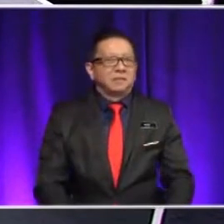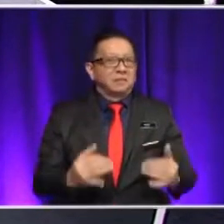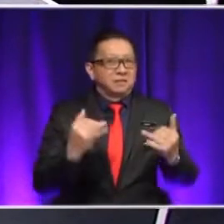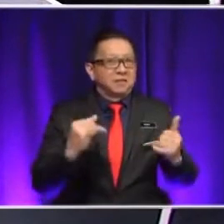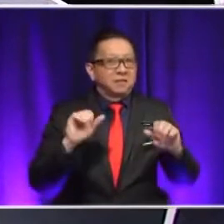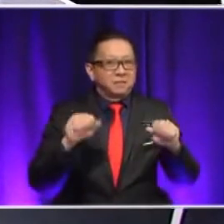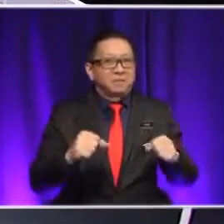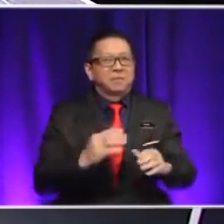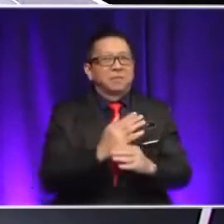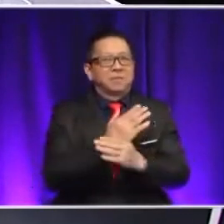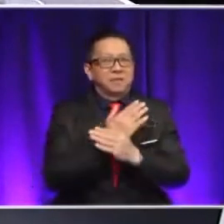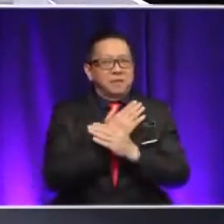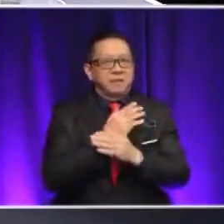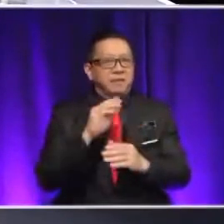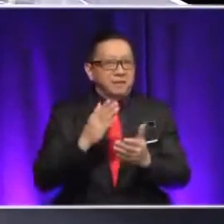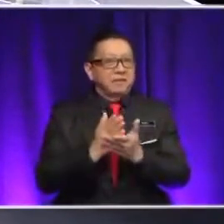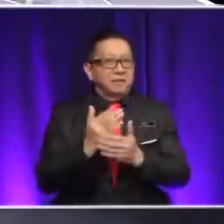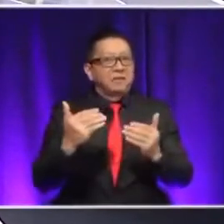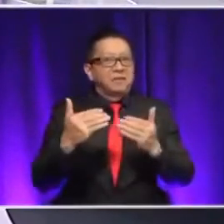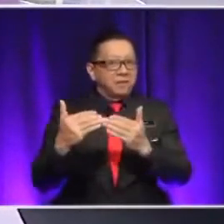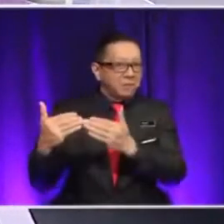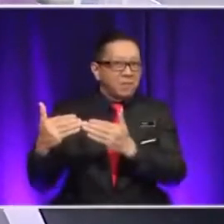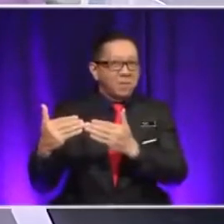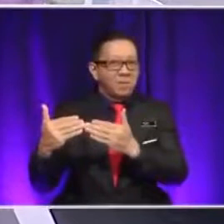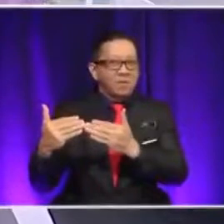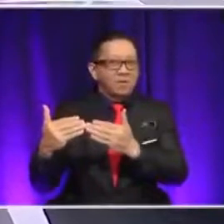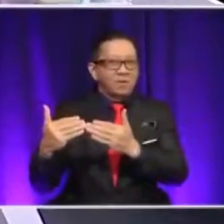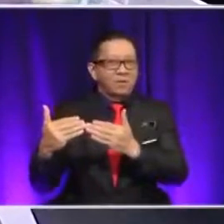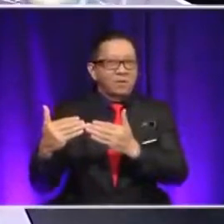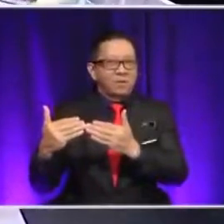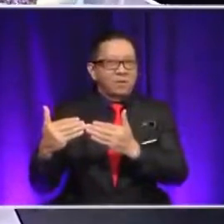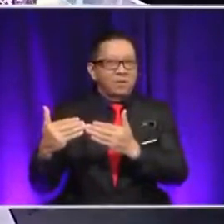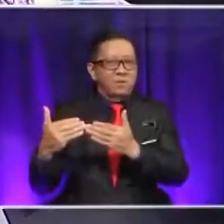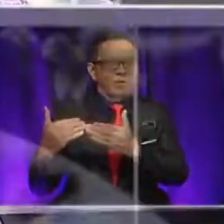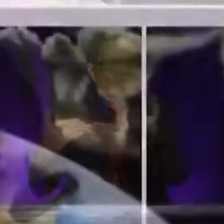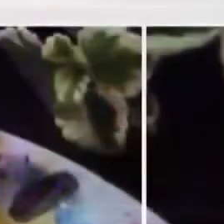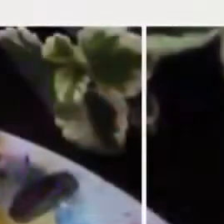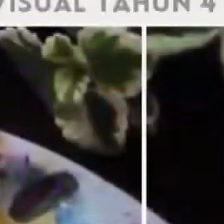berhasil ketika terus kamu sama kami tentunya dalam diri TV GPM jangan kemana-mana